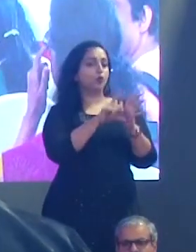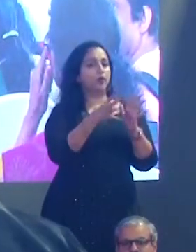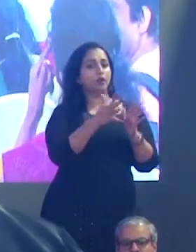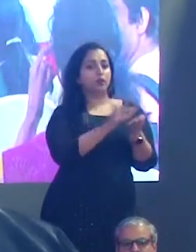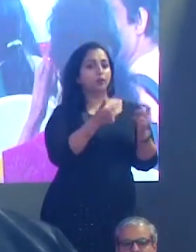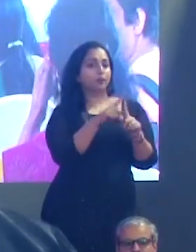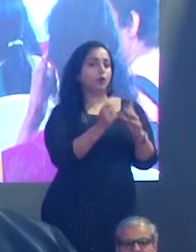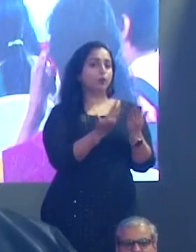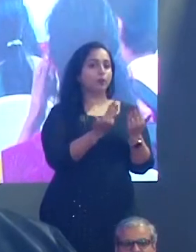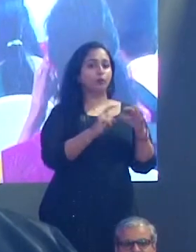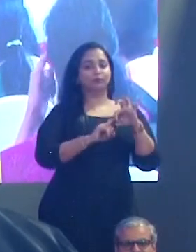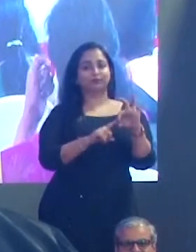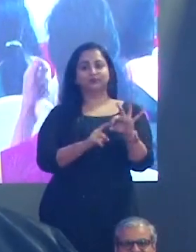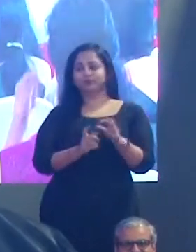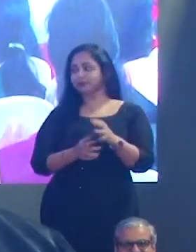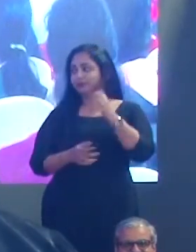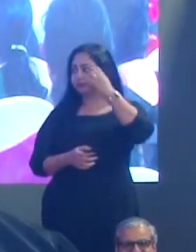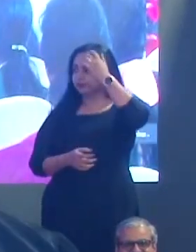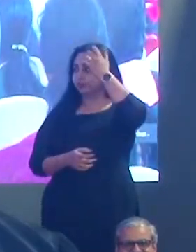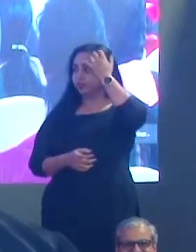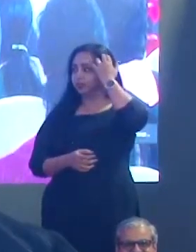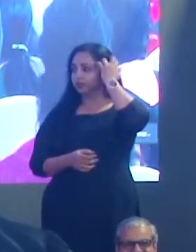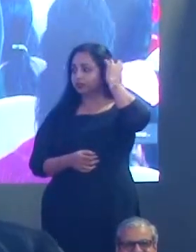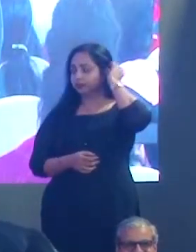ആക്ഷൻ നമുക്ക് എടുക്കാൻ പറ്റുമോ ഇതിന്?